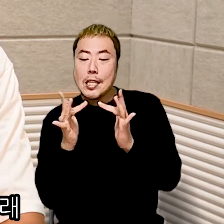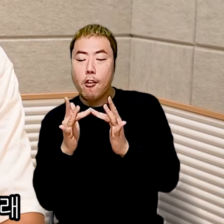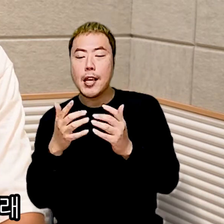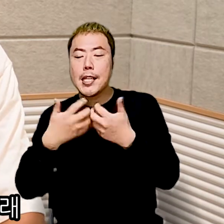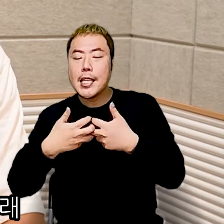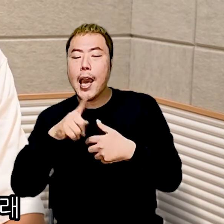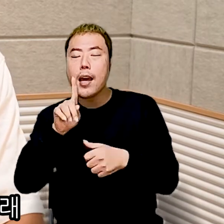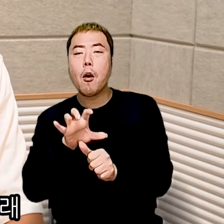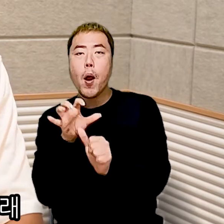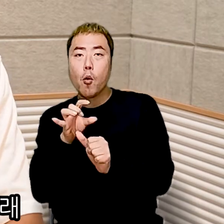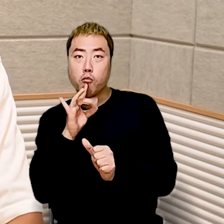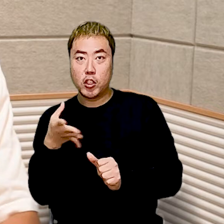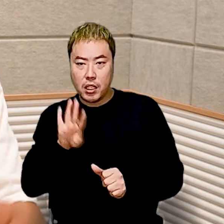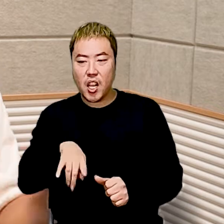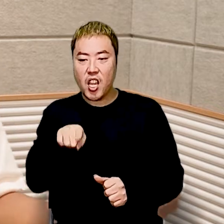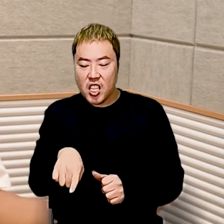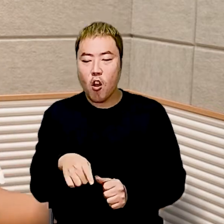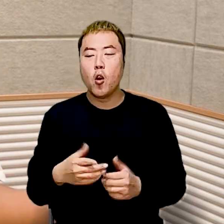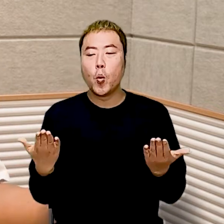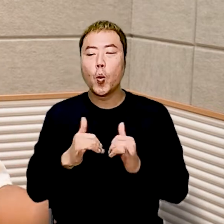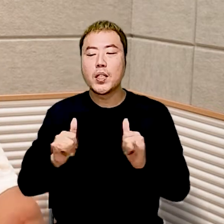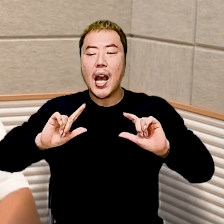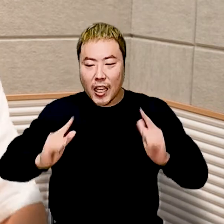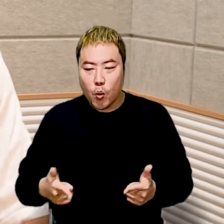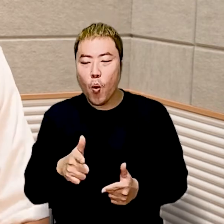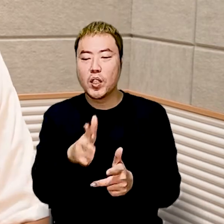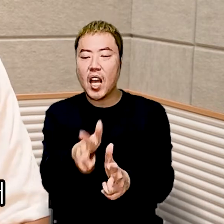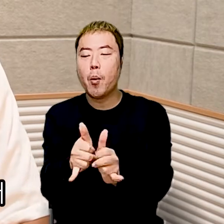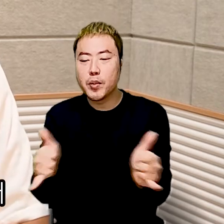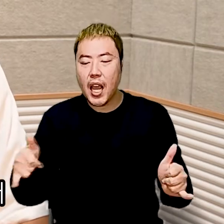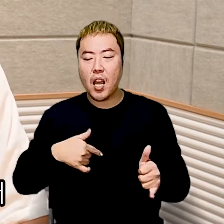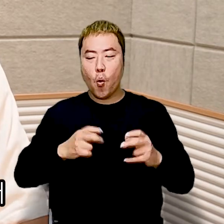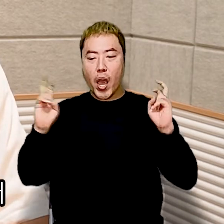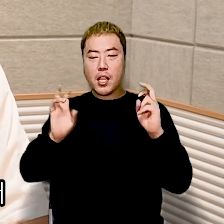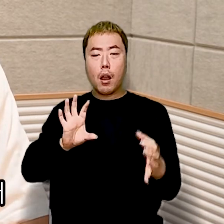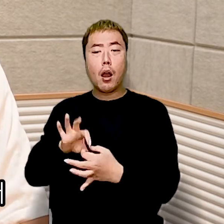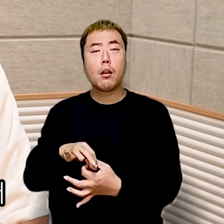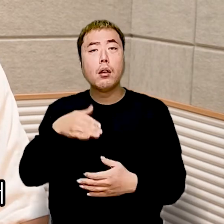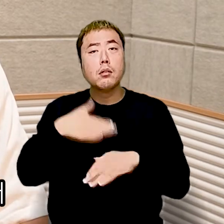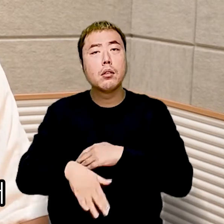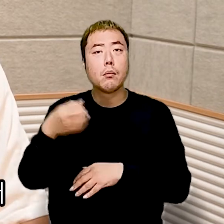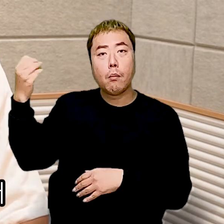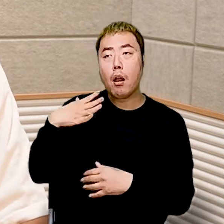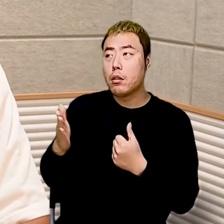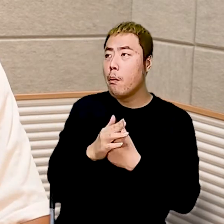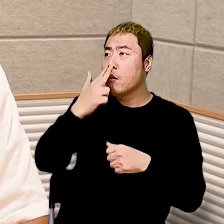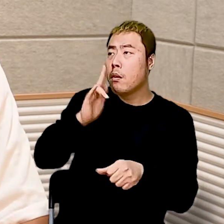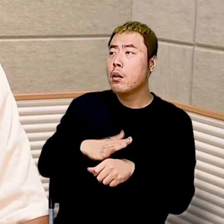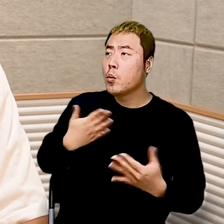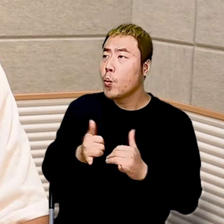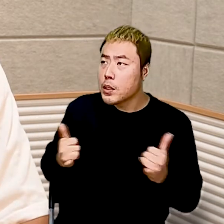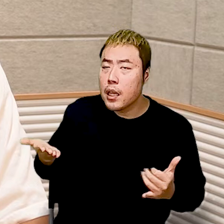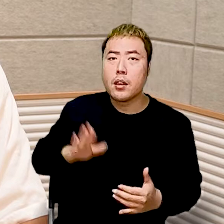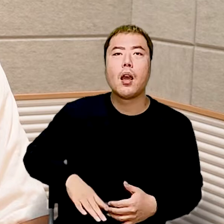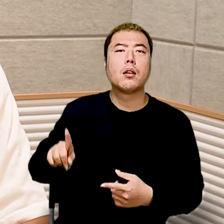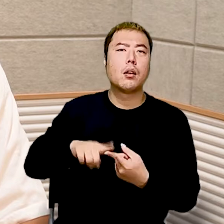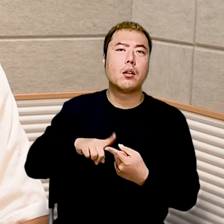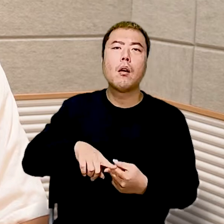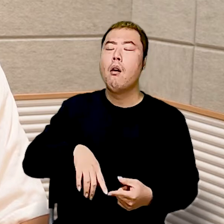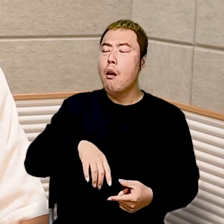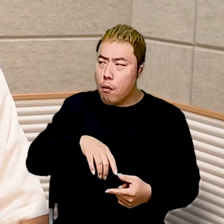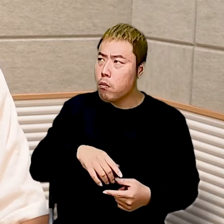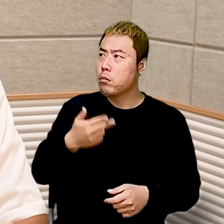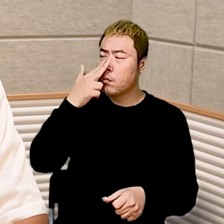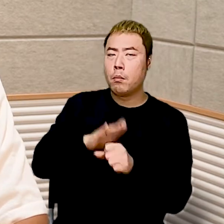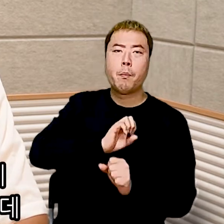뿐인데 사업자 관계래. 이거 어처구니 없는 그런 어처구니 없음에 대해서 일단 반문을 이제 해야